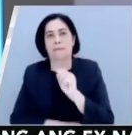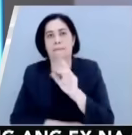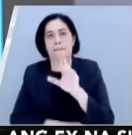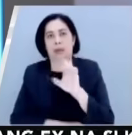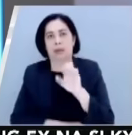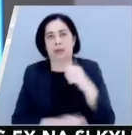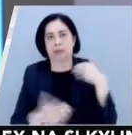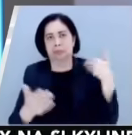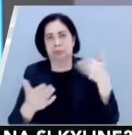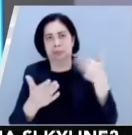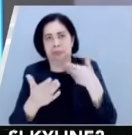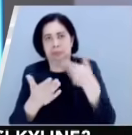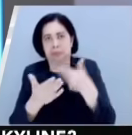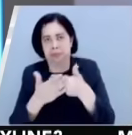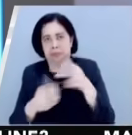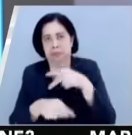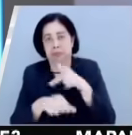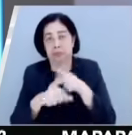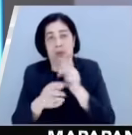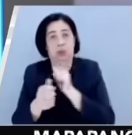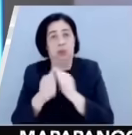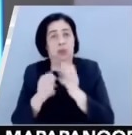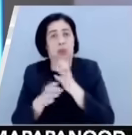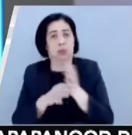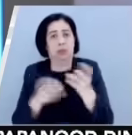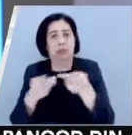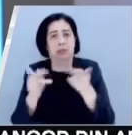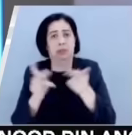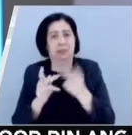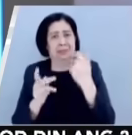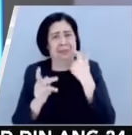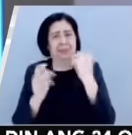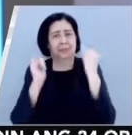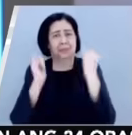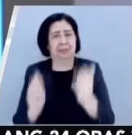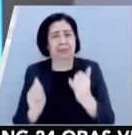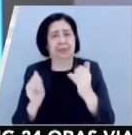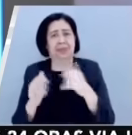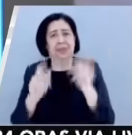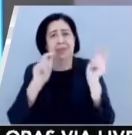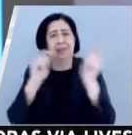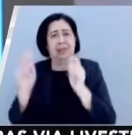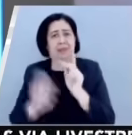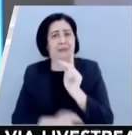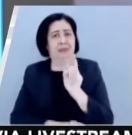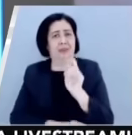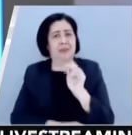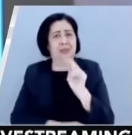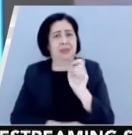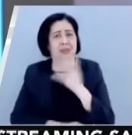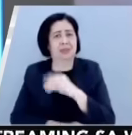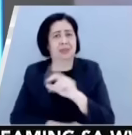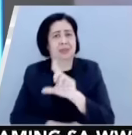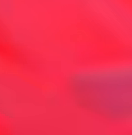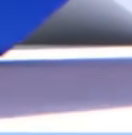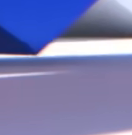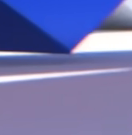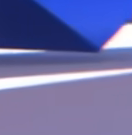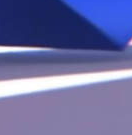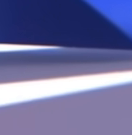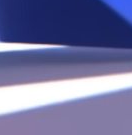kalupaan, ang posibleng daanan, mga lugar na unang sinalantaan ang bagyong Christine at Leon. Nakatutok si Maris